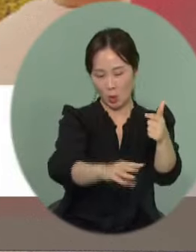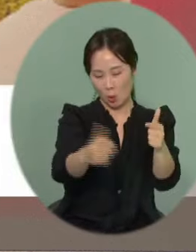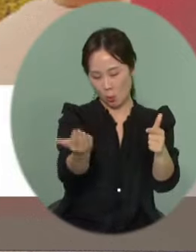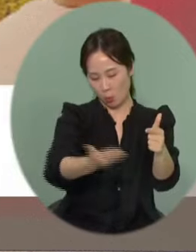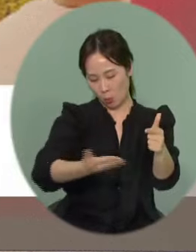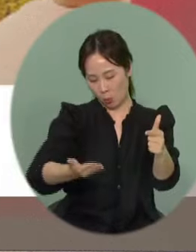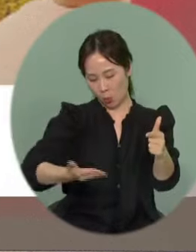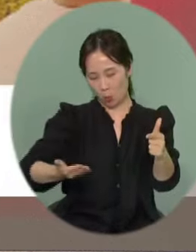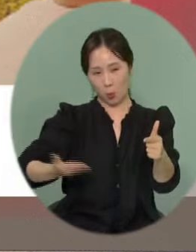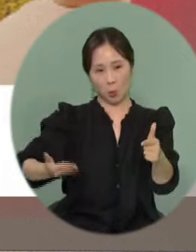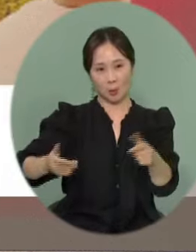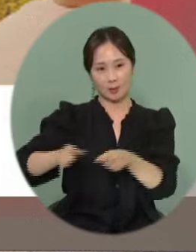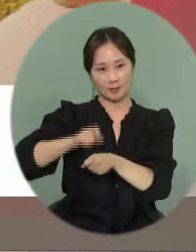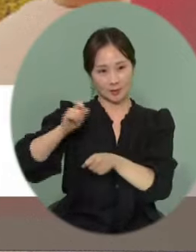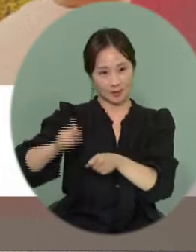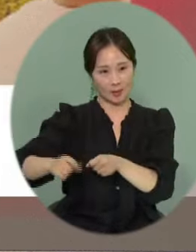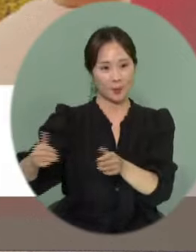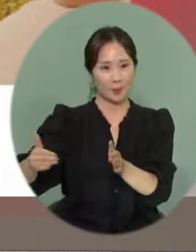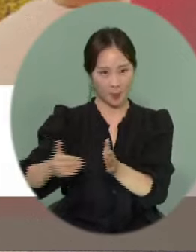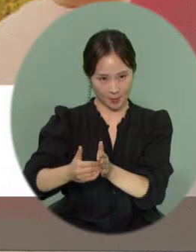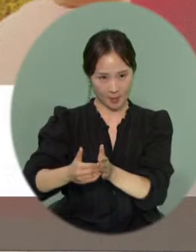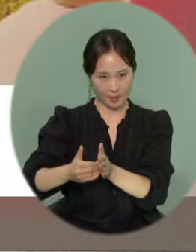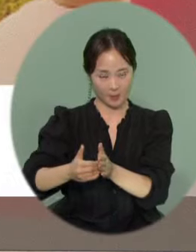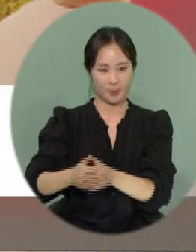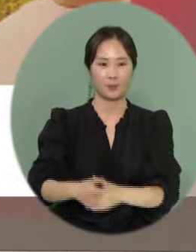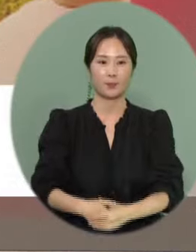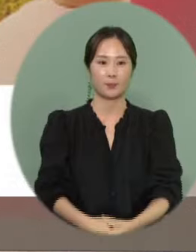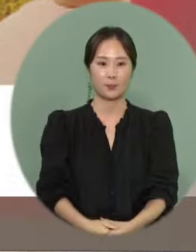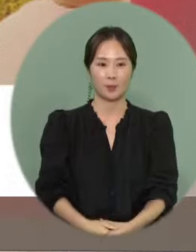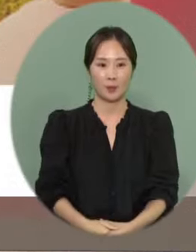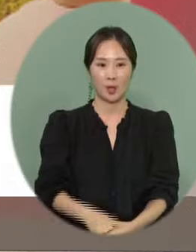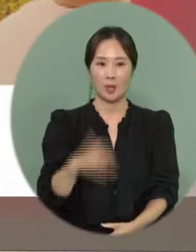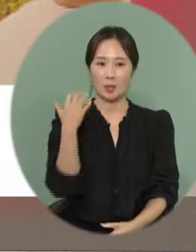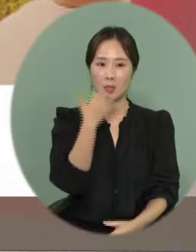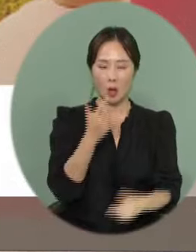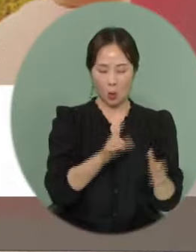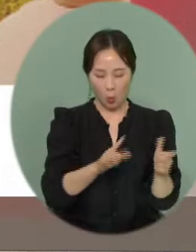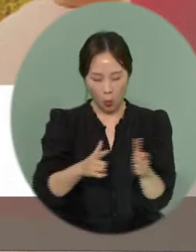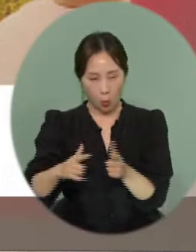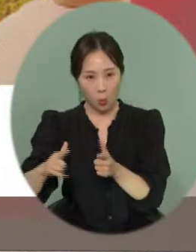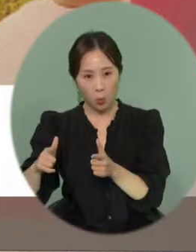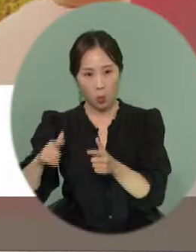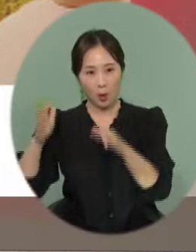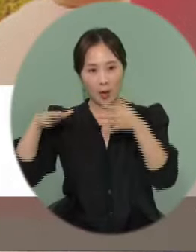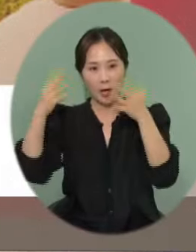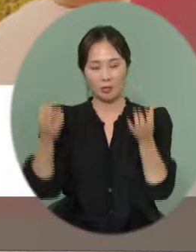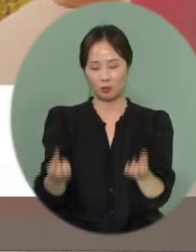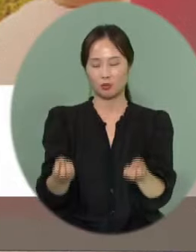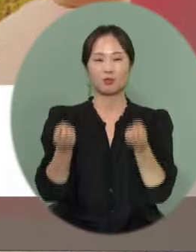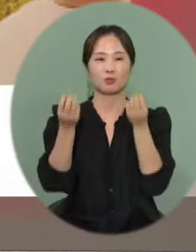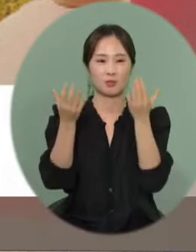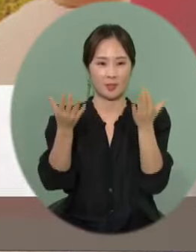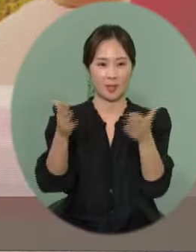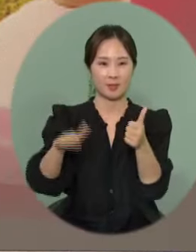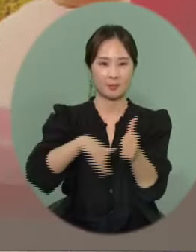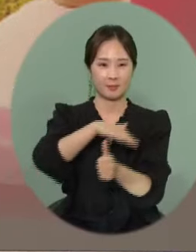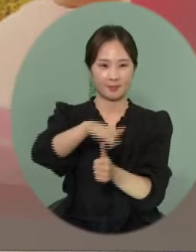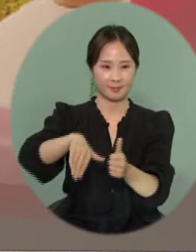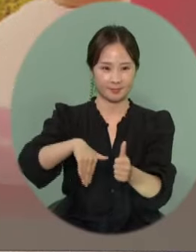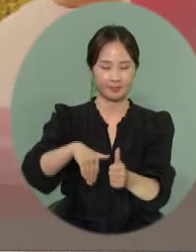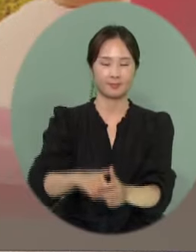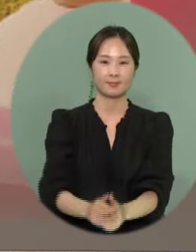물결도 강을 거슬러 장성까지 이어지고 있는데요. 오색의 물결이 넘치는 가을 축제 현장을 이재원